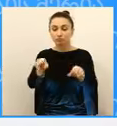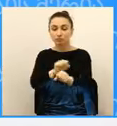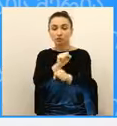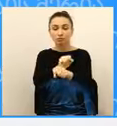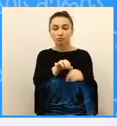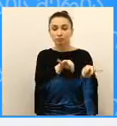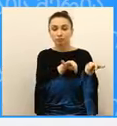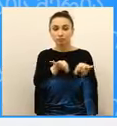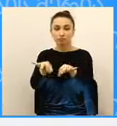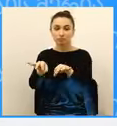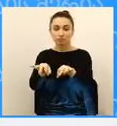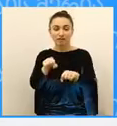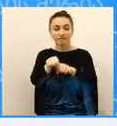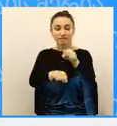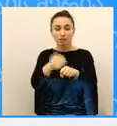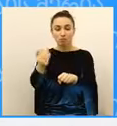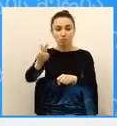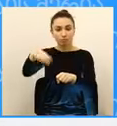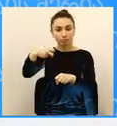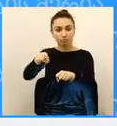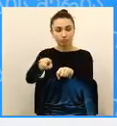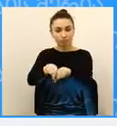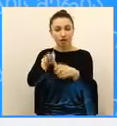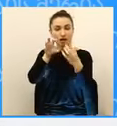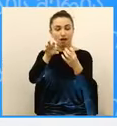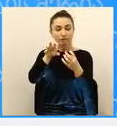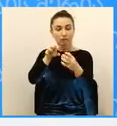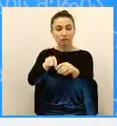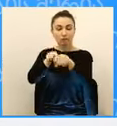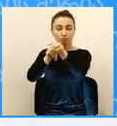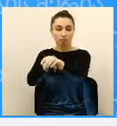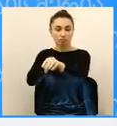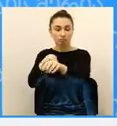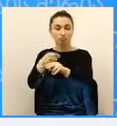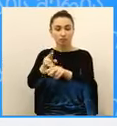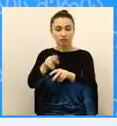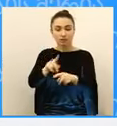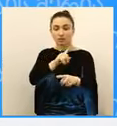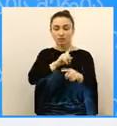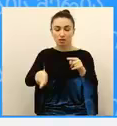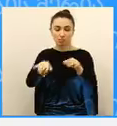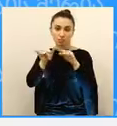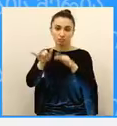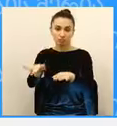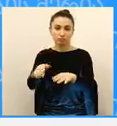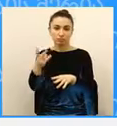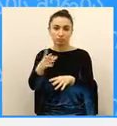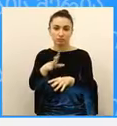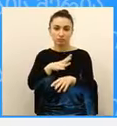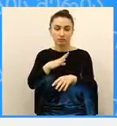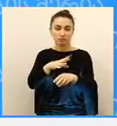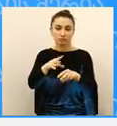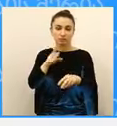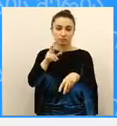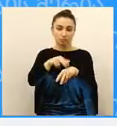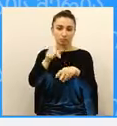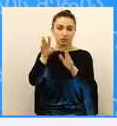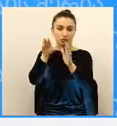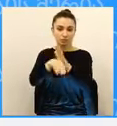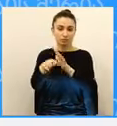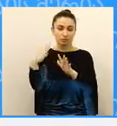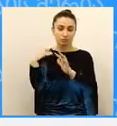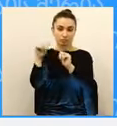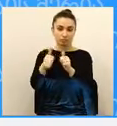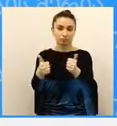იქნება ველობილიკებზე, საავტობუსო ზოლებში, მაქსიმალური სწრაფი რეაგირება. შინაგან საქმეთა სამინისტროც